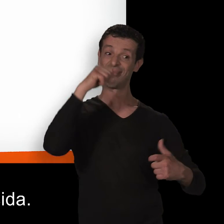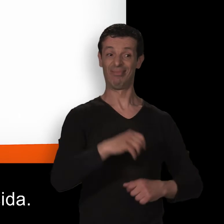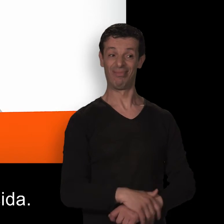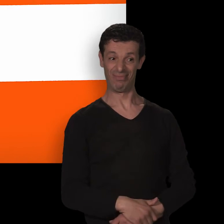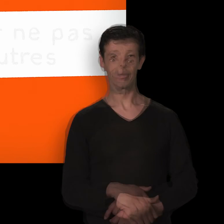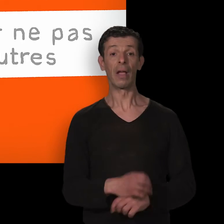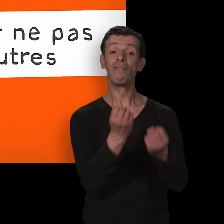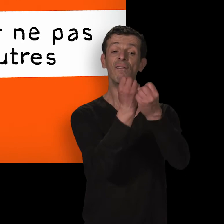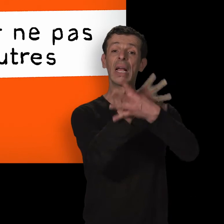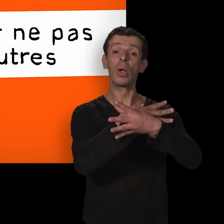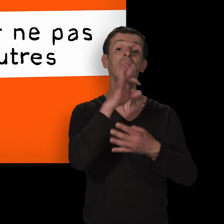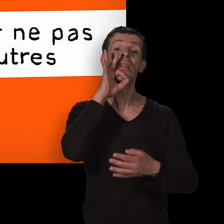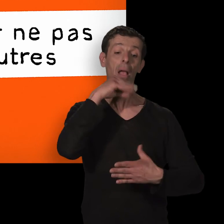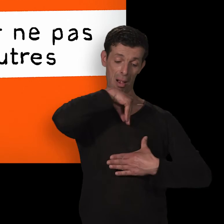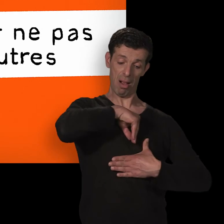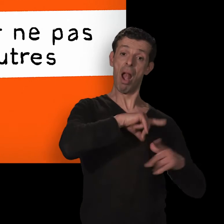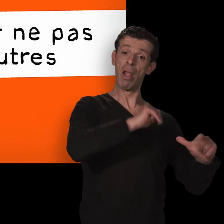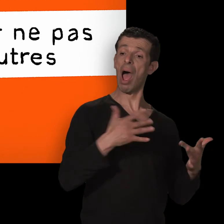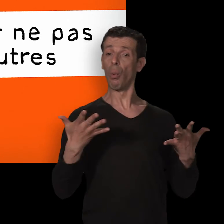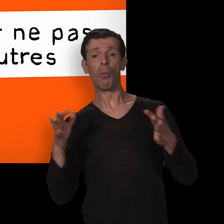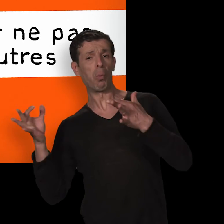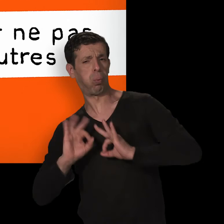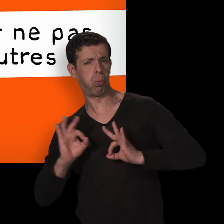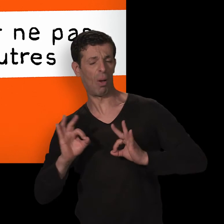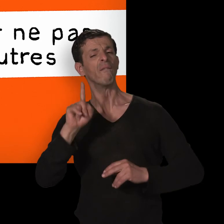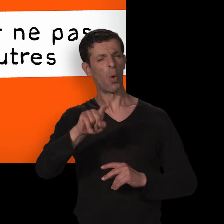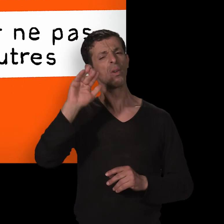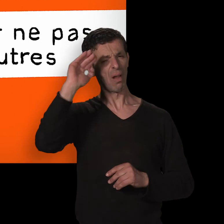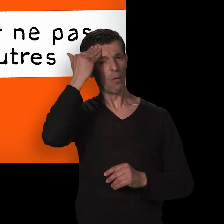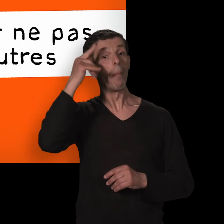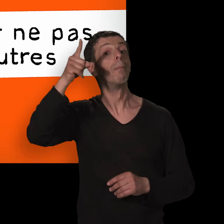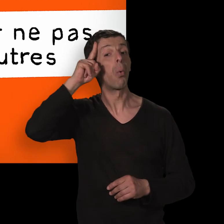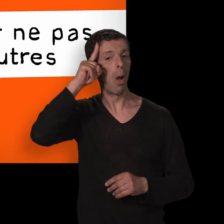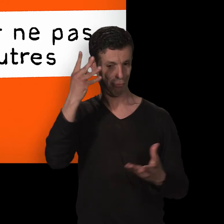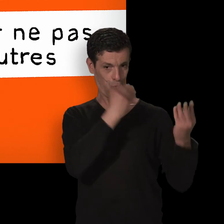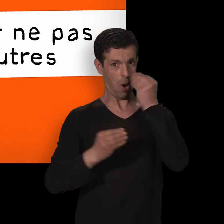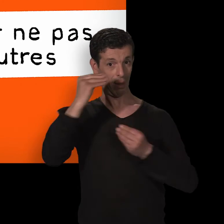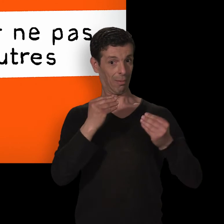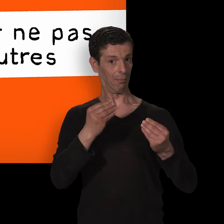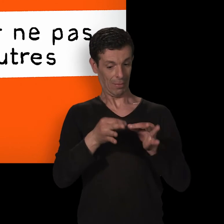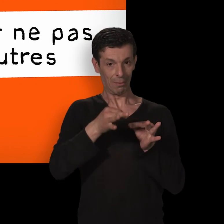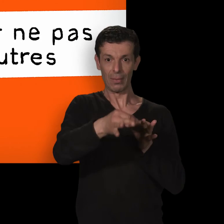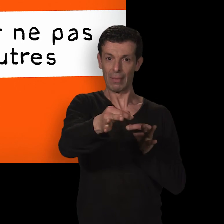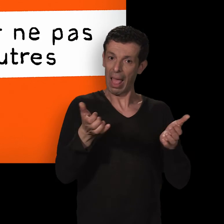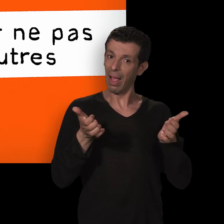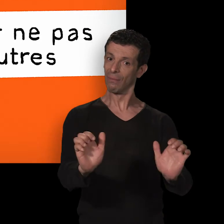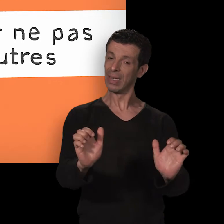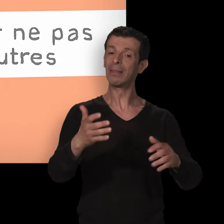sida. Le virus du sida, il faut savoir si on l'a ou pas, pour se soigner et pour ne pas le transmettre aux autres.